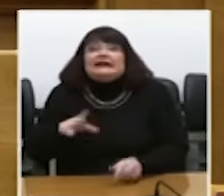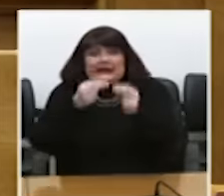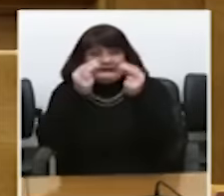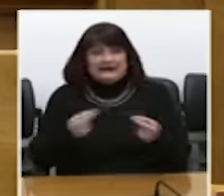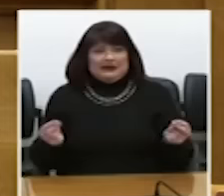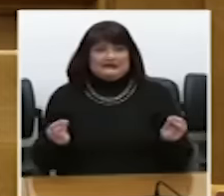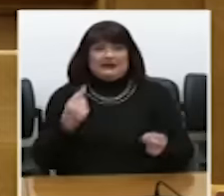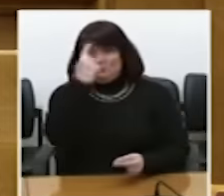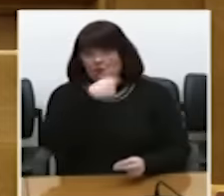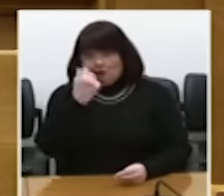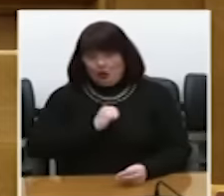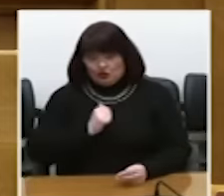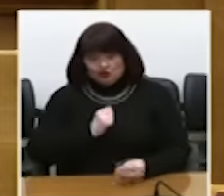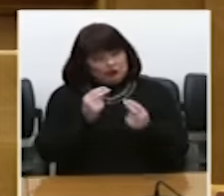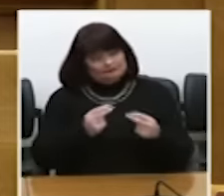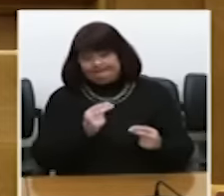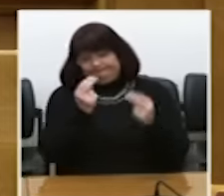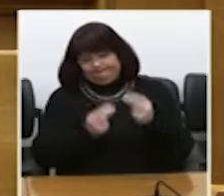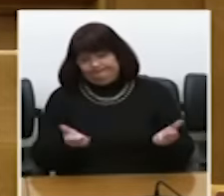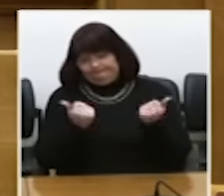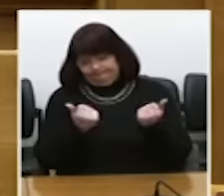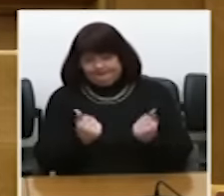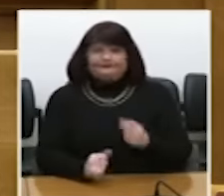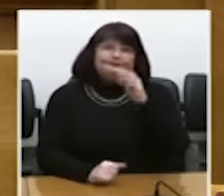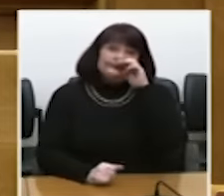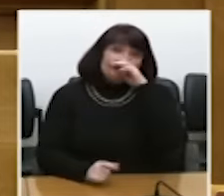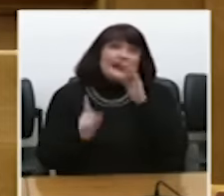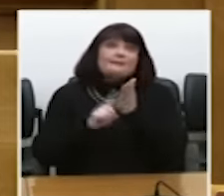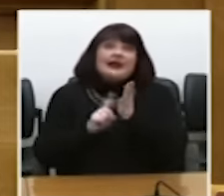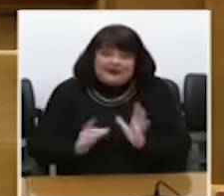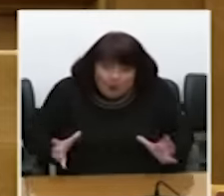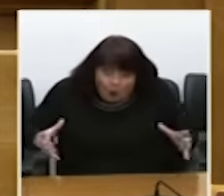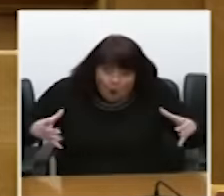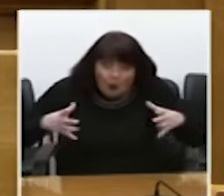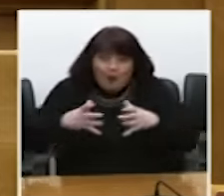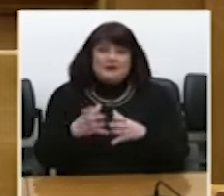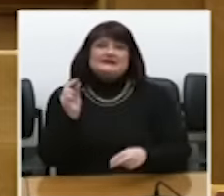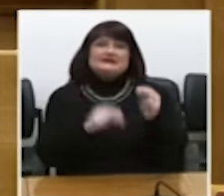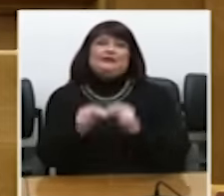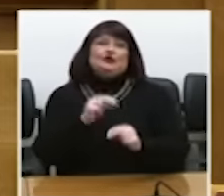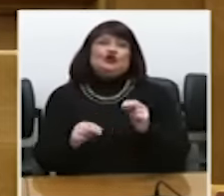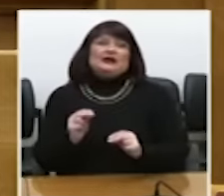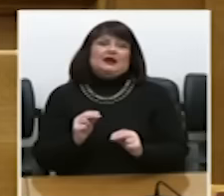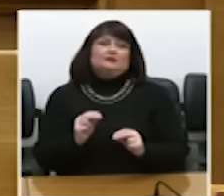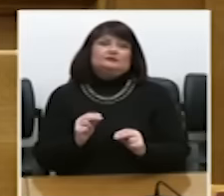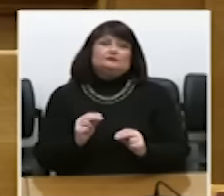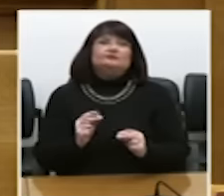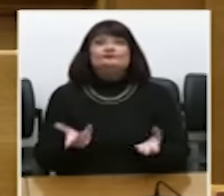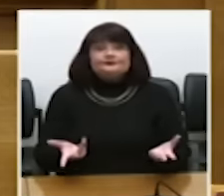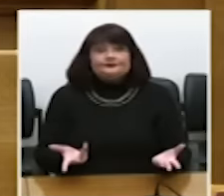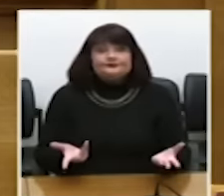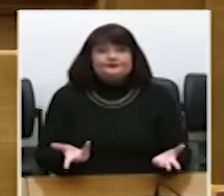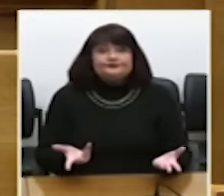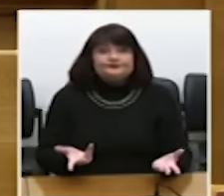υπάρχουν. Αν δεν υπάρχει αυτή η συμμετοχή, τότε και η συμμετοχή στην εκλογική διαδικασία μια φορά